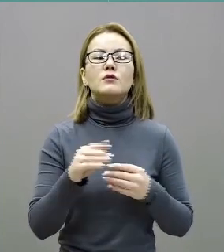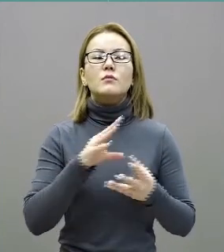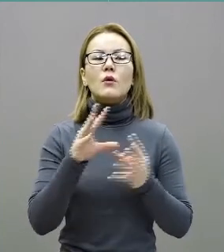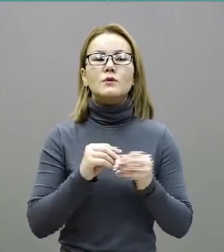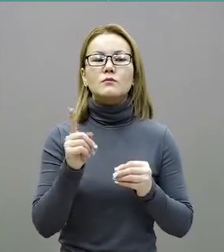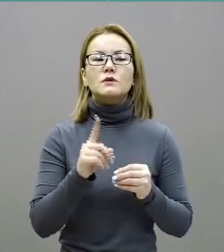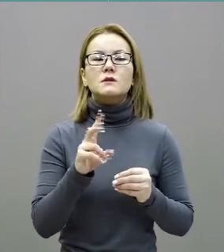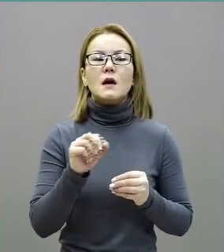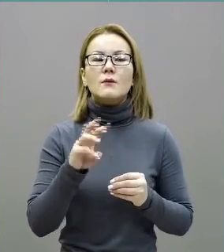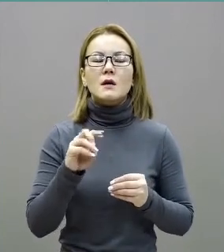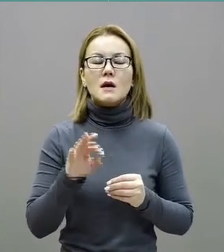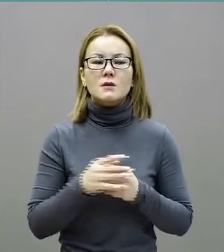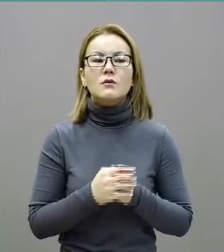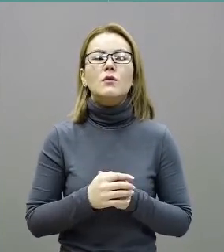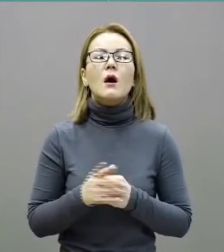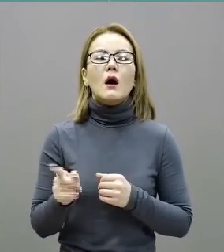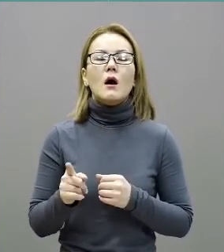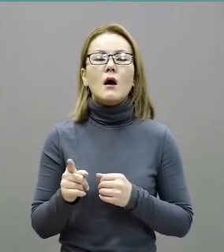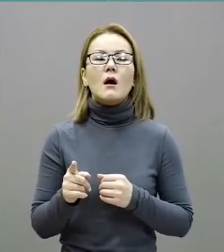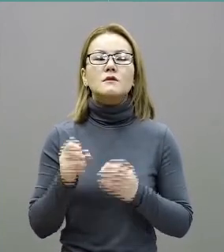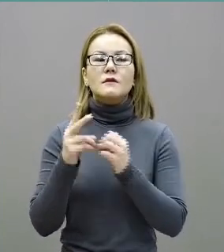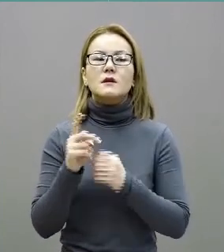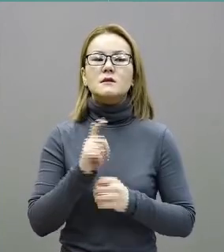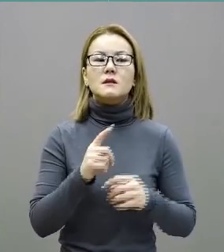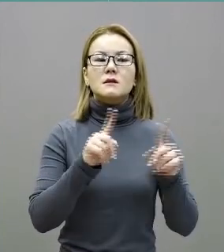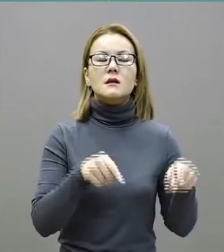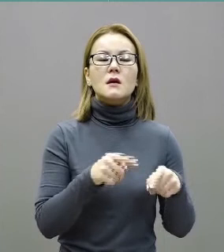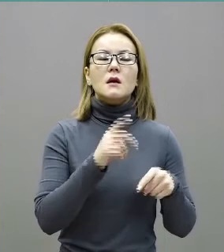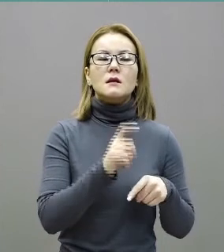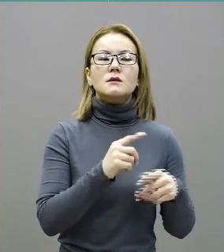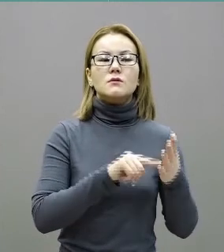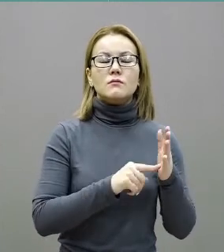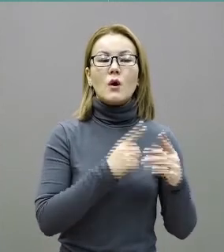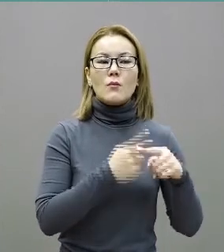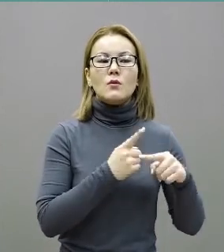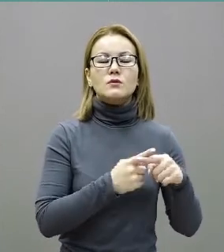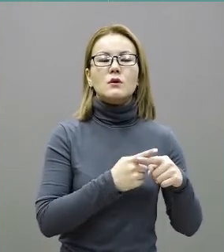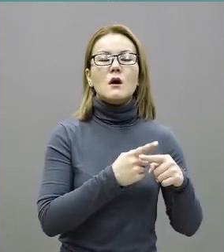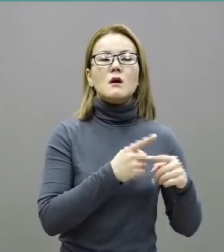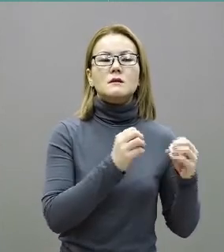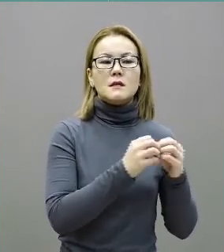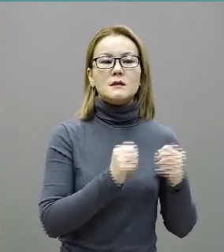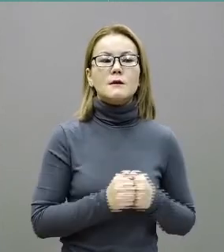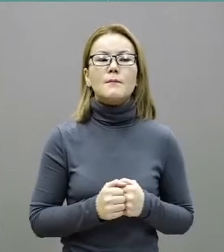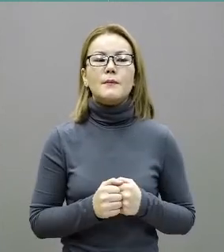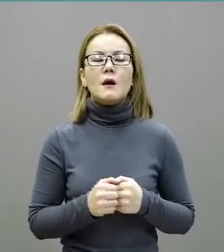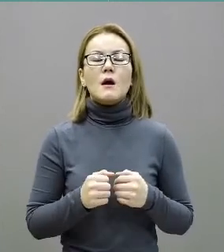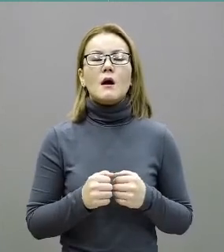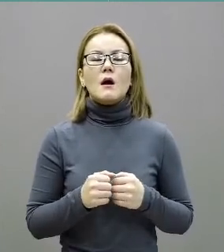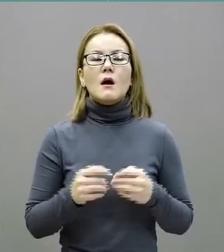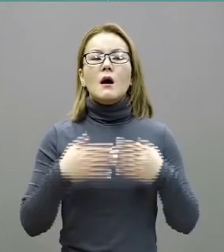знаменателю 12 x умноженное на скобку x плюс 10 проводим